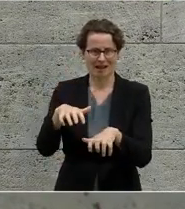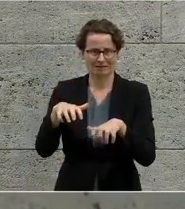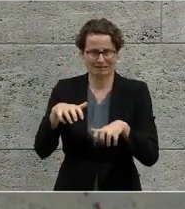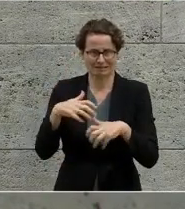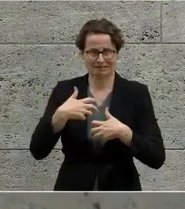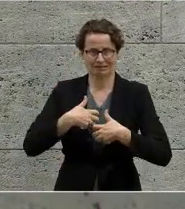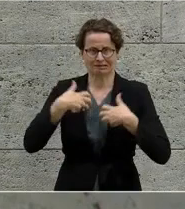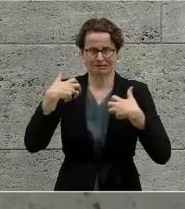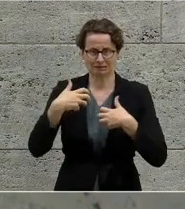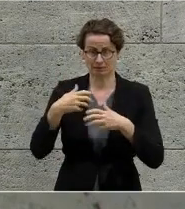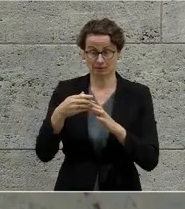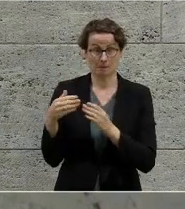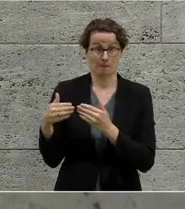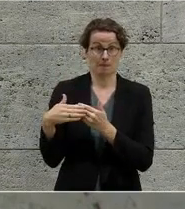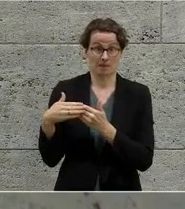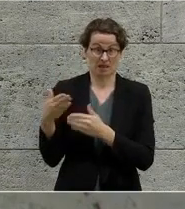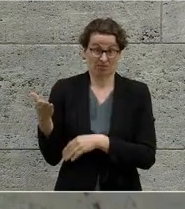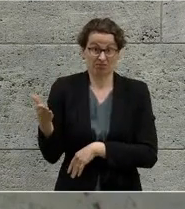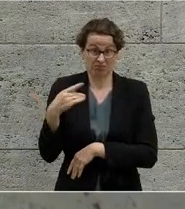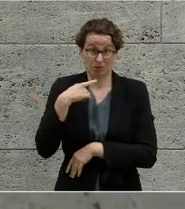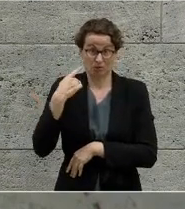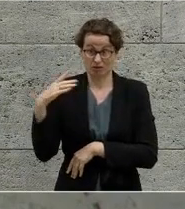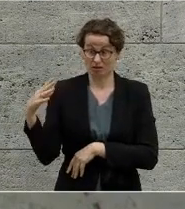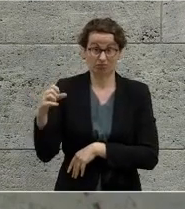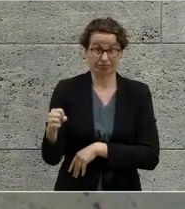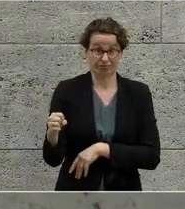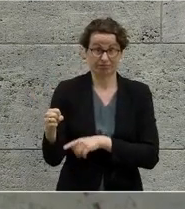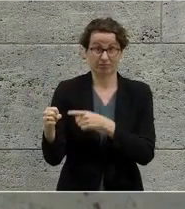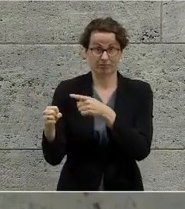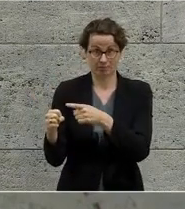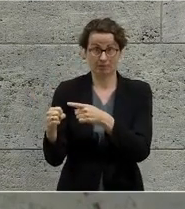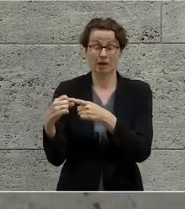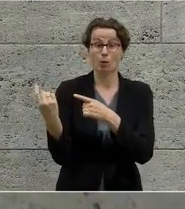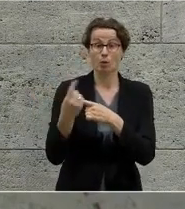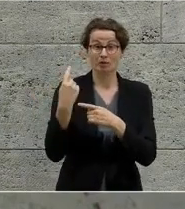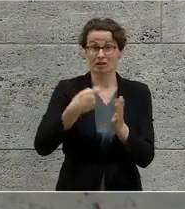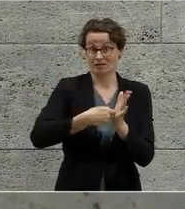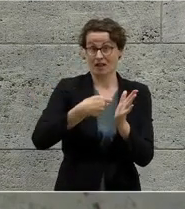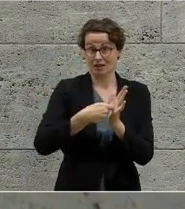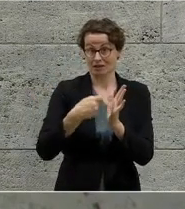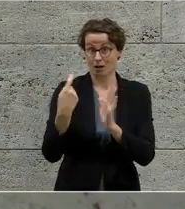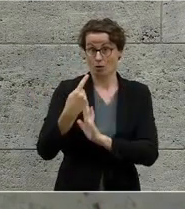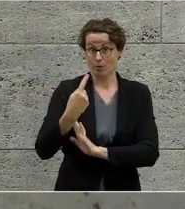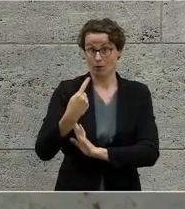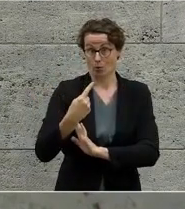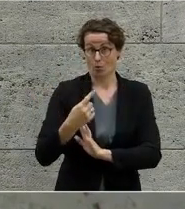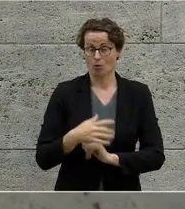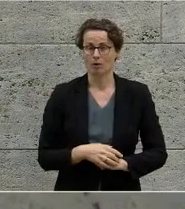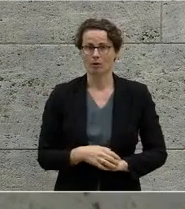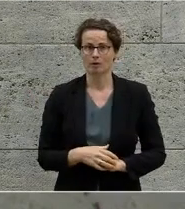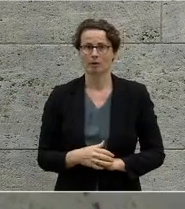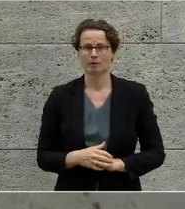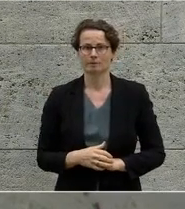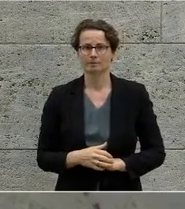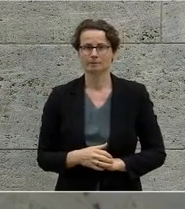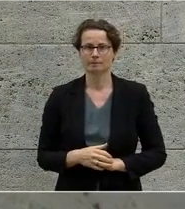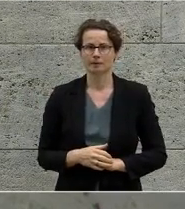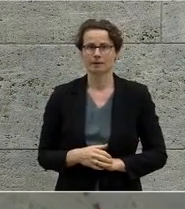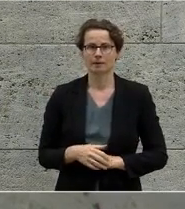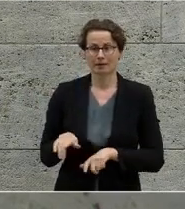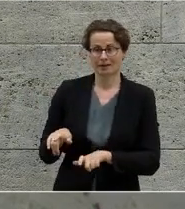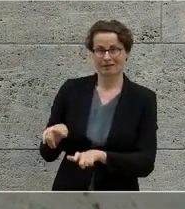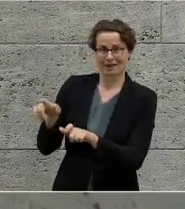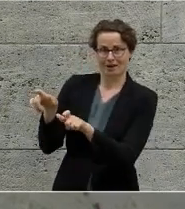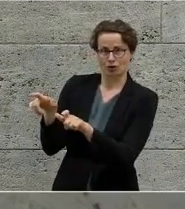weit entfernt von uns, die auch unseren Werten den Kampf angesagt hat. Der